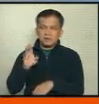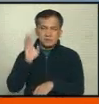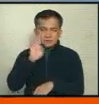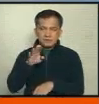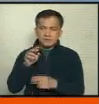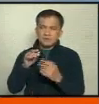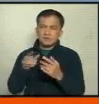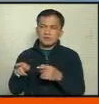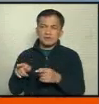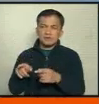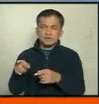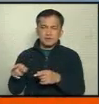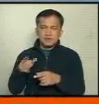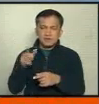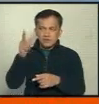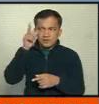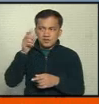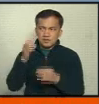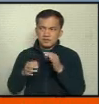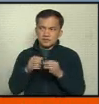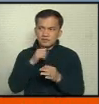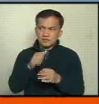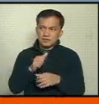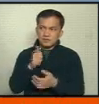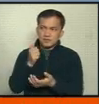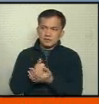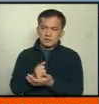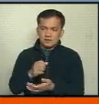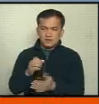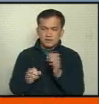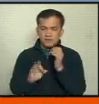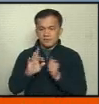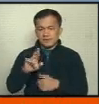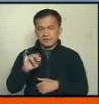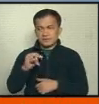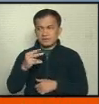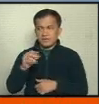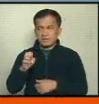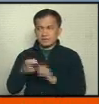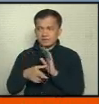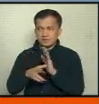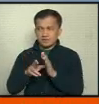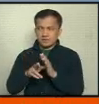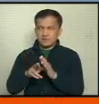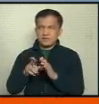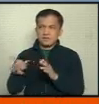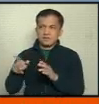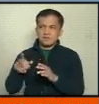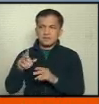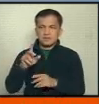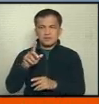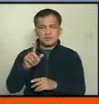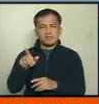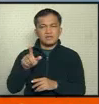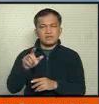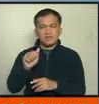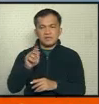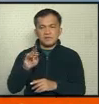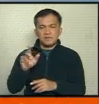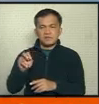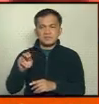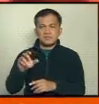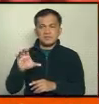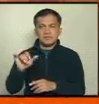network. Yan daw, Lord, ay kapag hindi na talaga naaprubahan ng franchise renewal ng Kapamilya Network na mag-e-expire sa